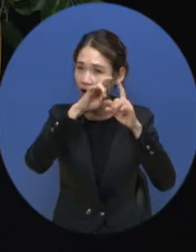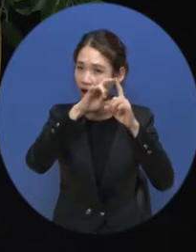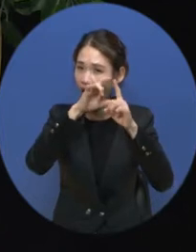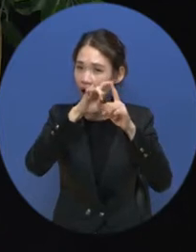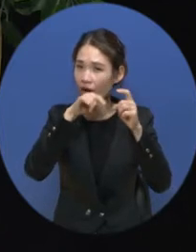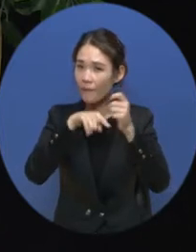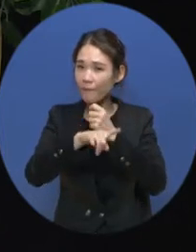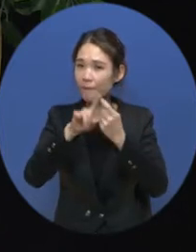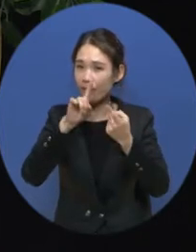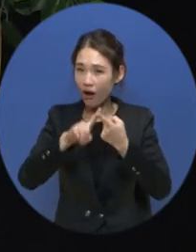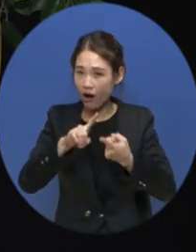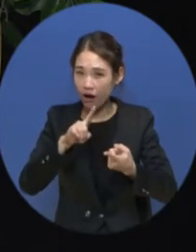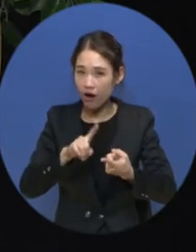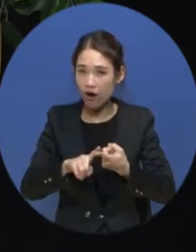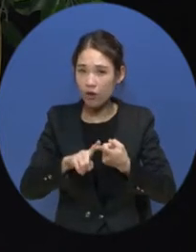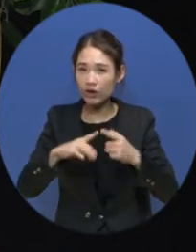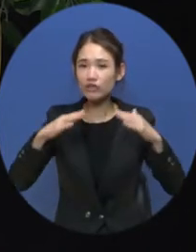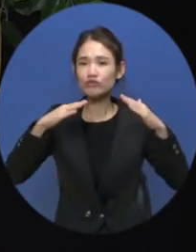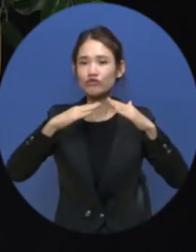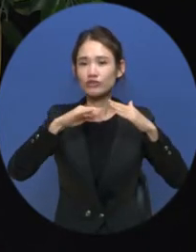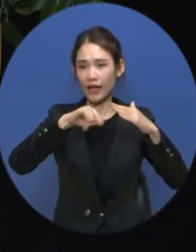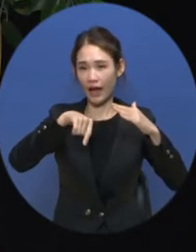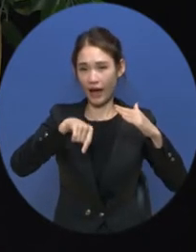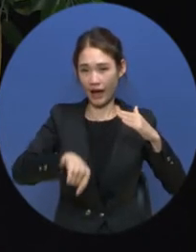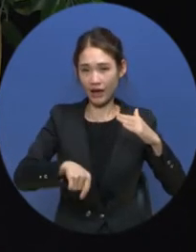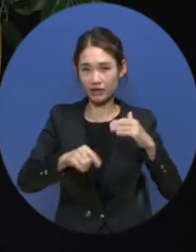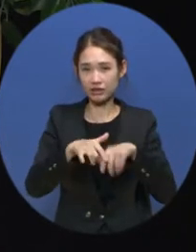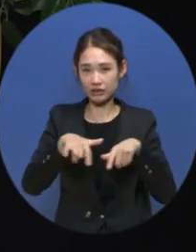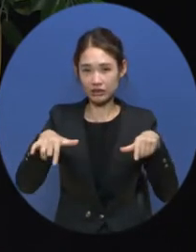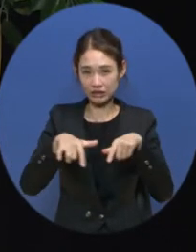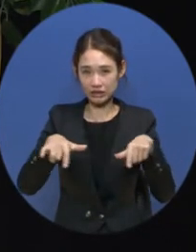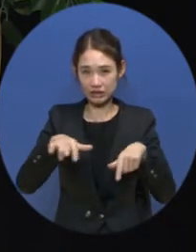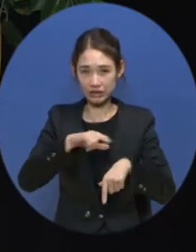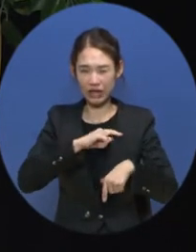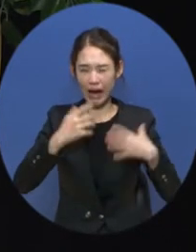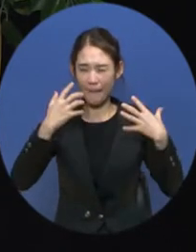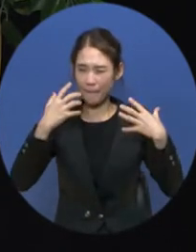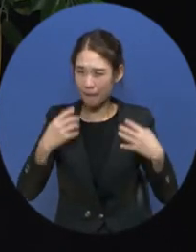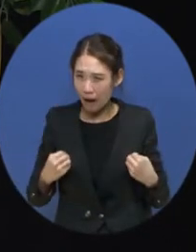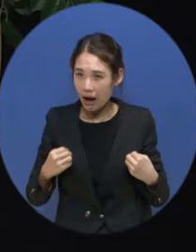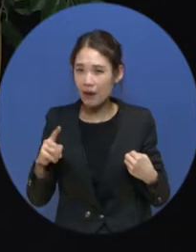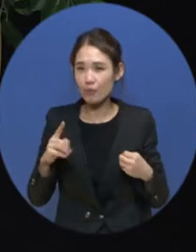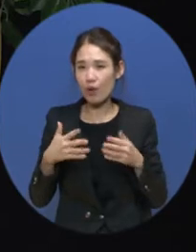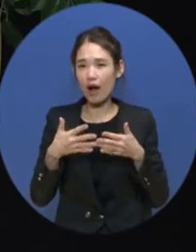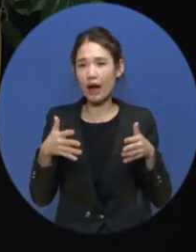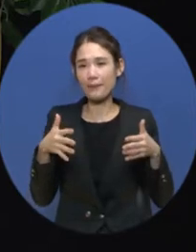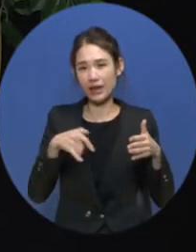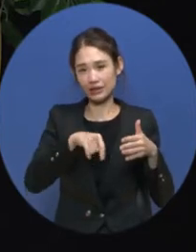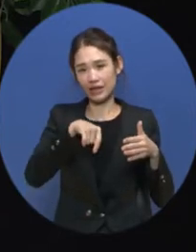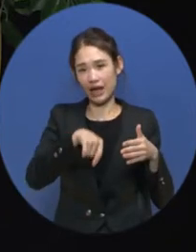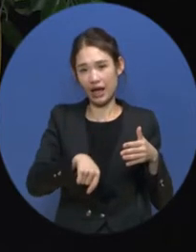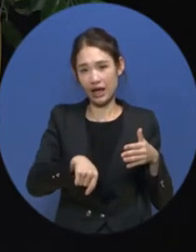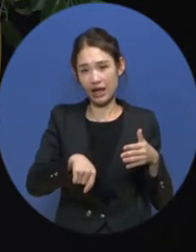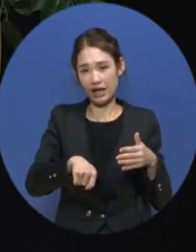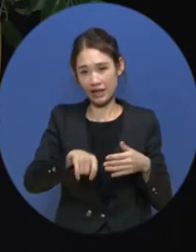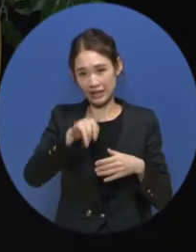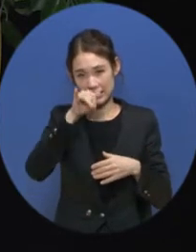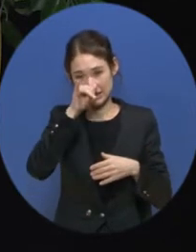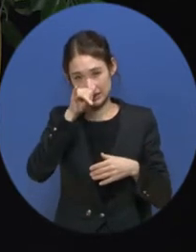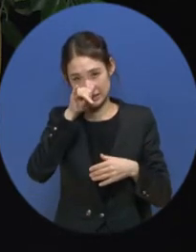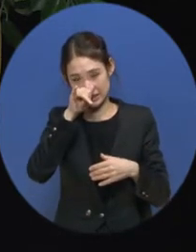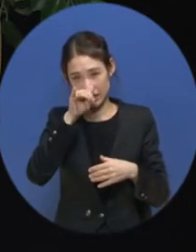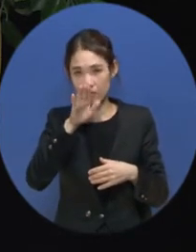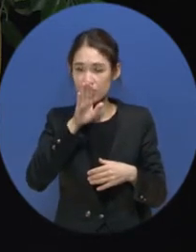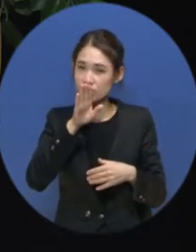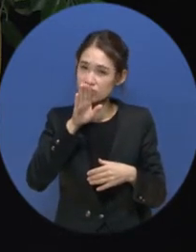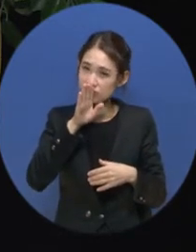뜻대로 네. 주택에서 그냥 가장 많이 있는 그 우리 아파트 단지에 네. 그 있잖아요. 아.